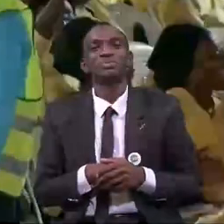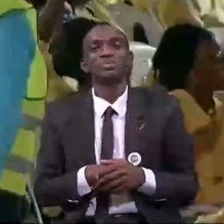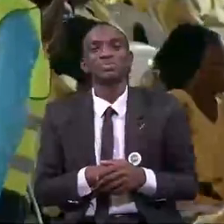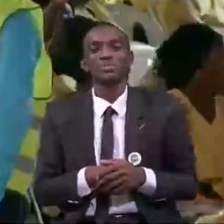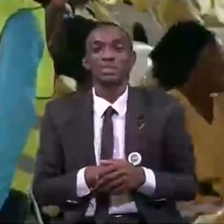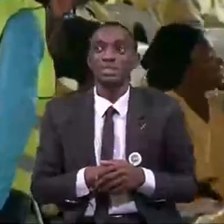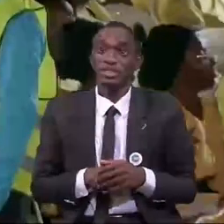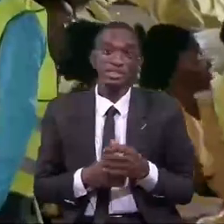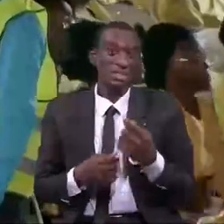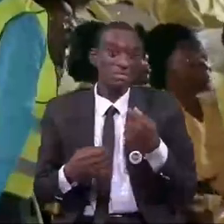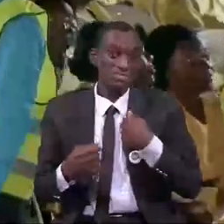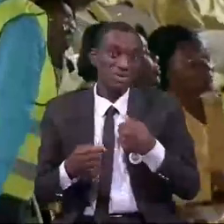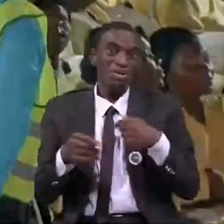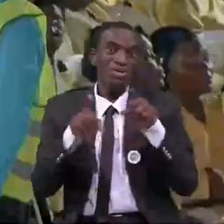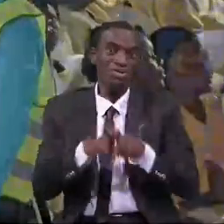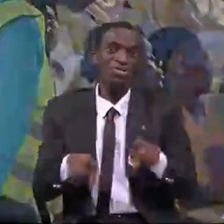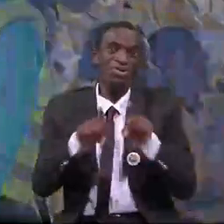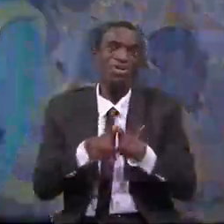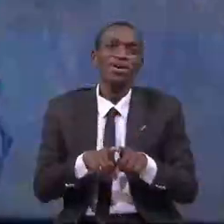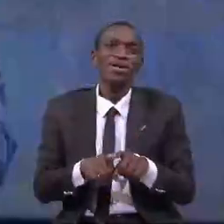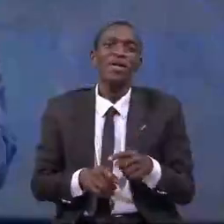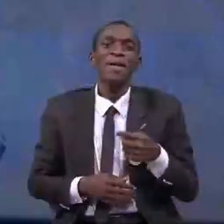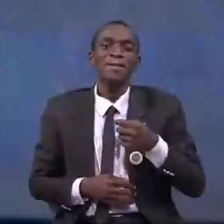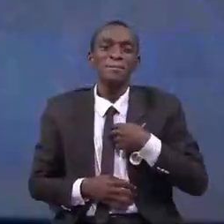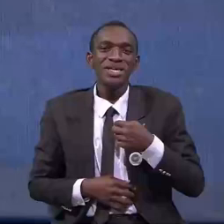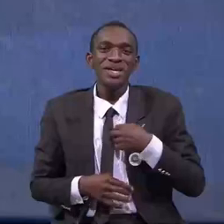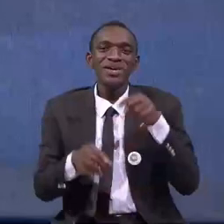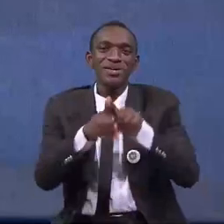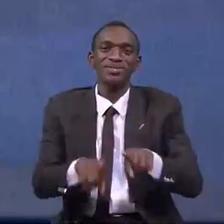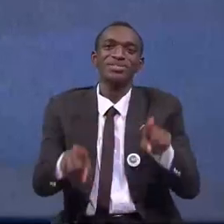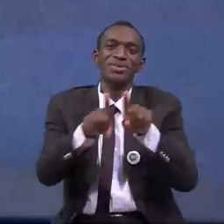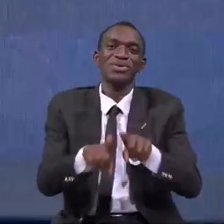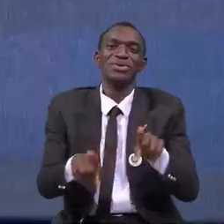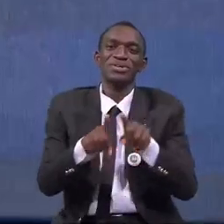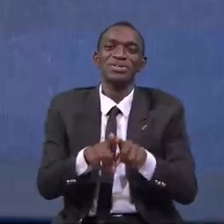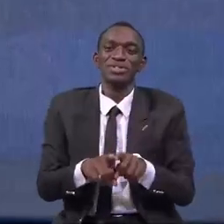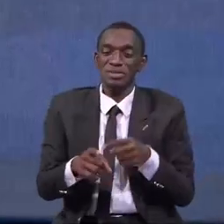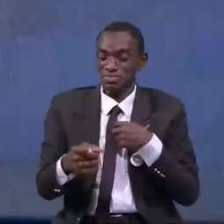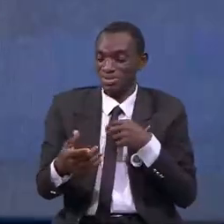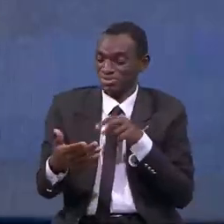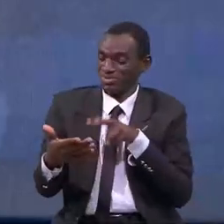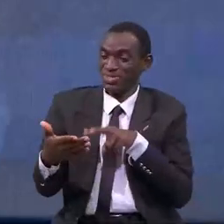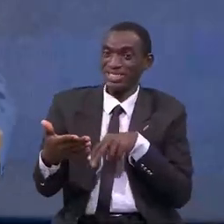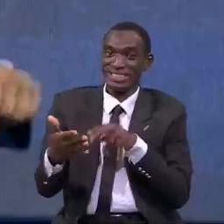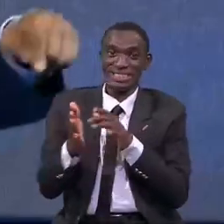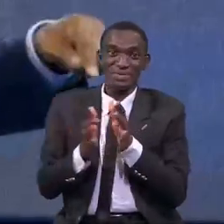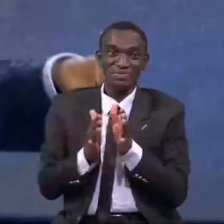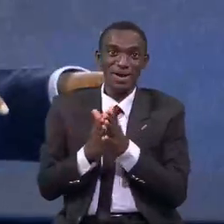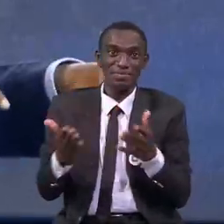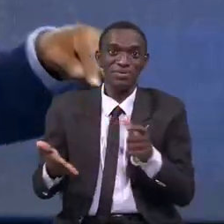ici même moi même moi moi moi qui vous lis